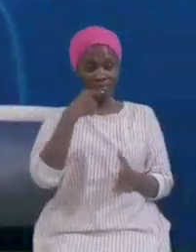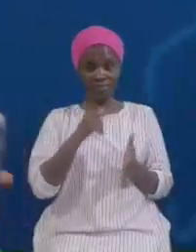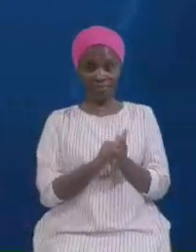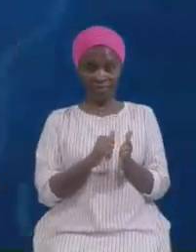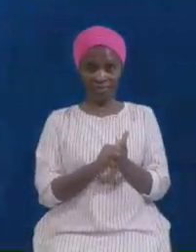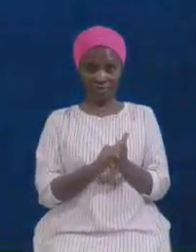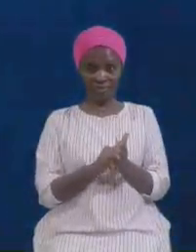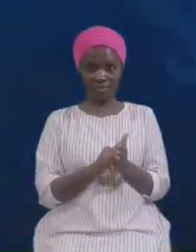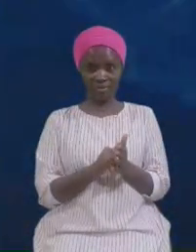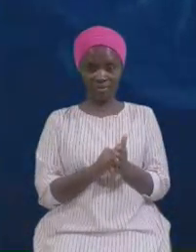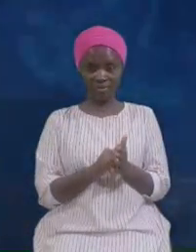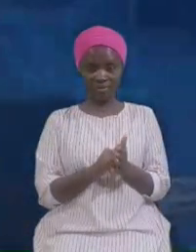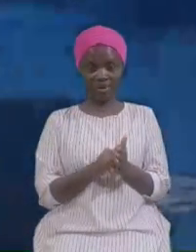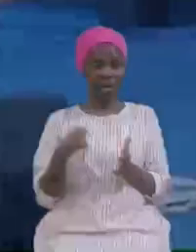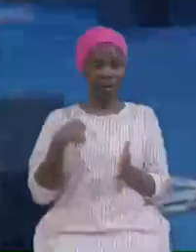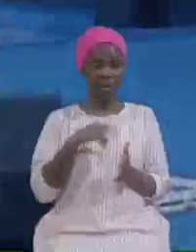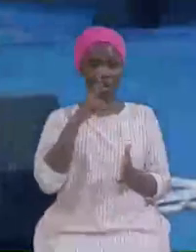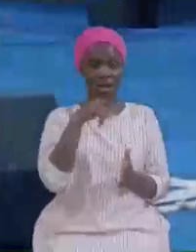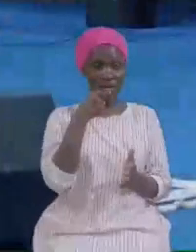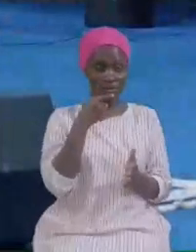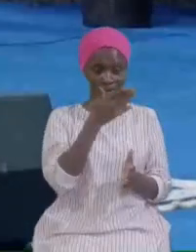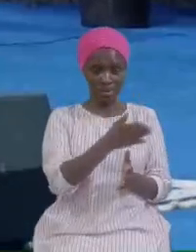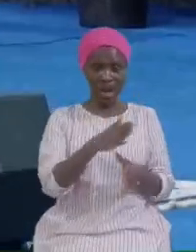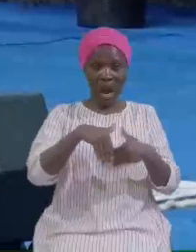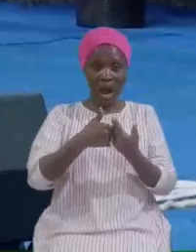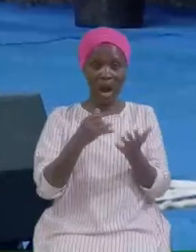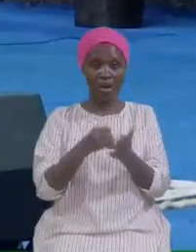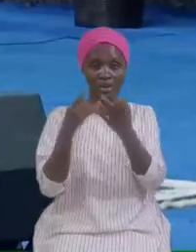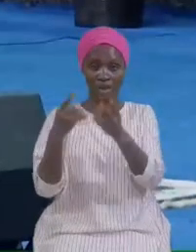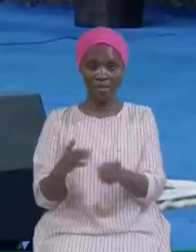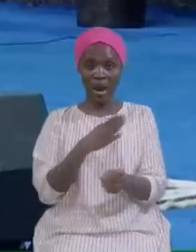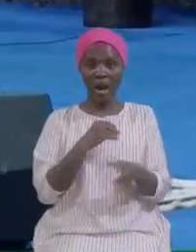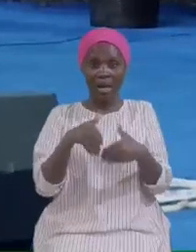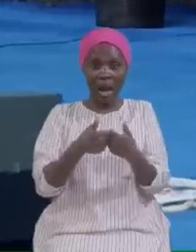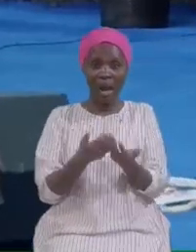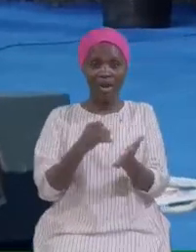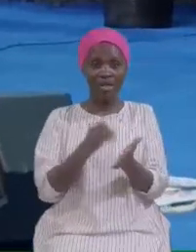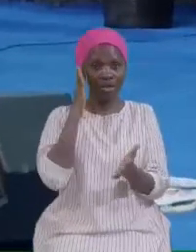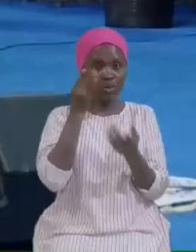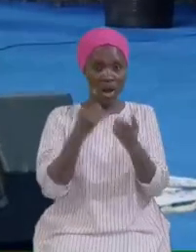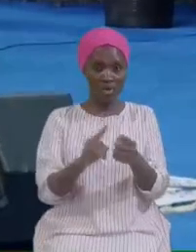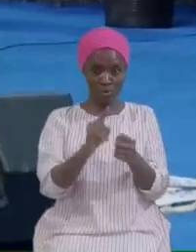Verset 34, on nous dit comment c'est arrivé et comment ça va t'arriver aussi.